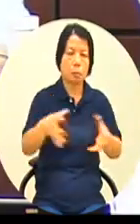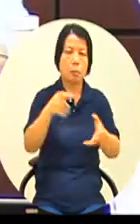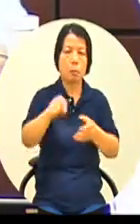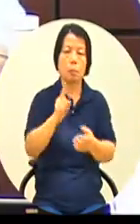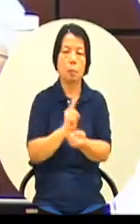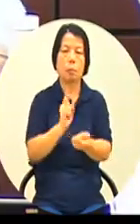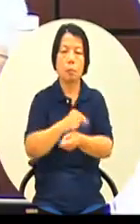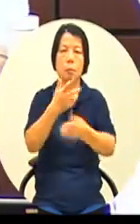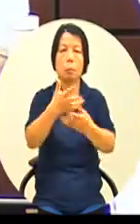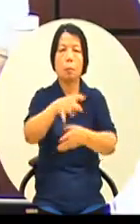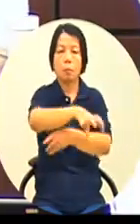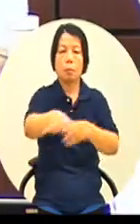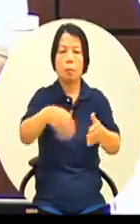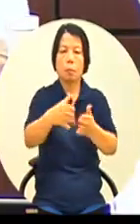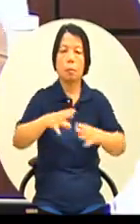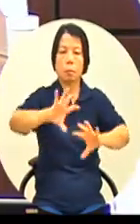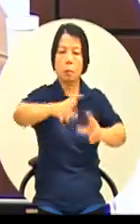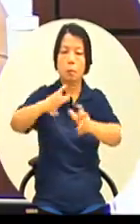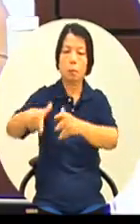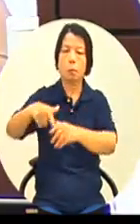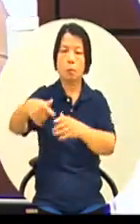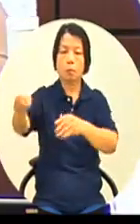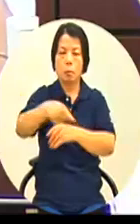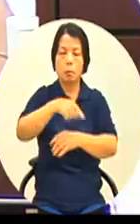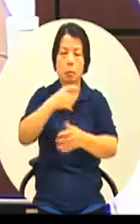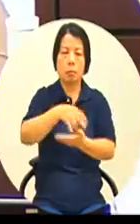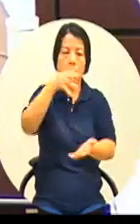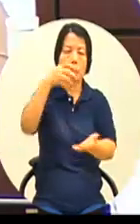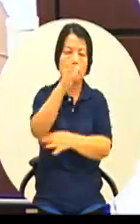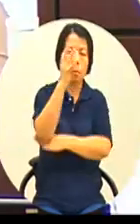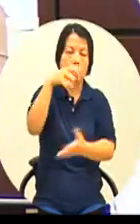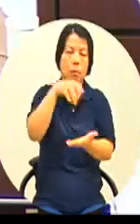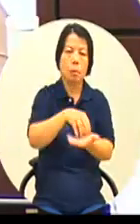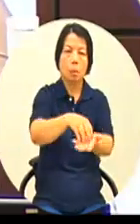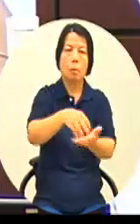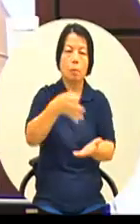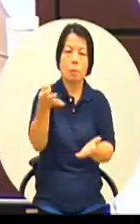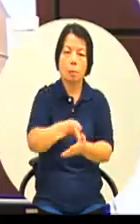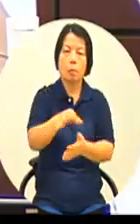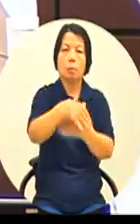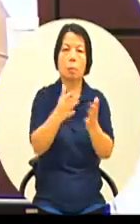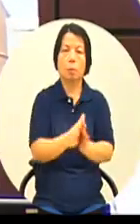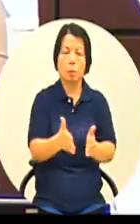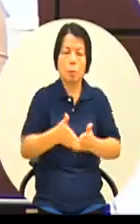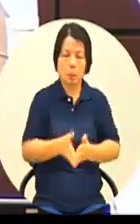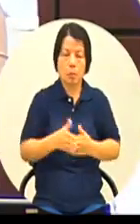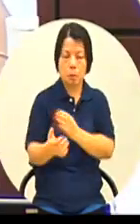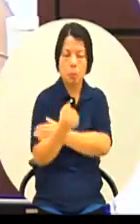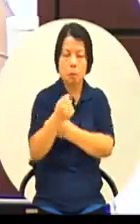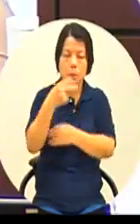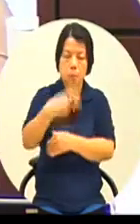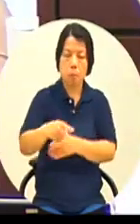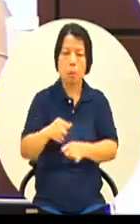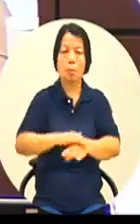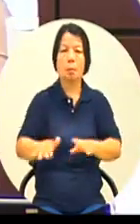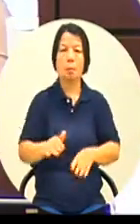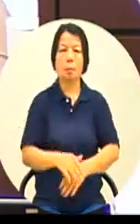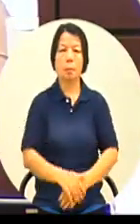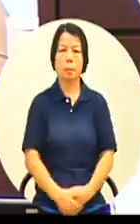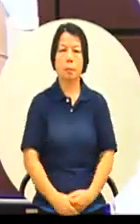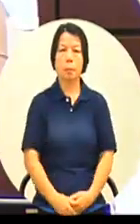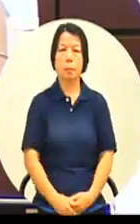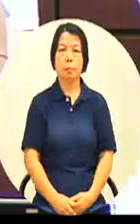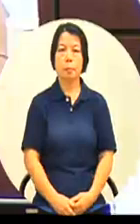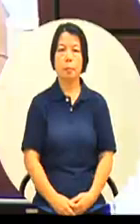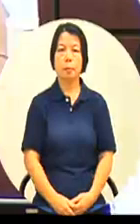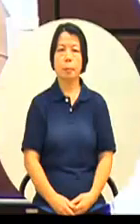我们很多的这个国家的免签，就是对观光落地免签的这个部分，我们来做一些努力。好，谢谢议员。